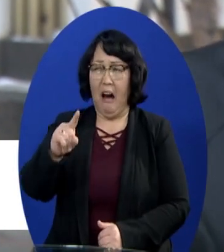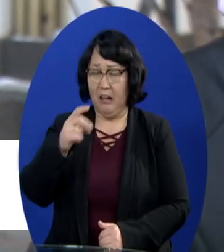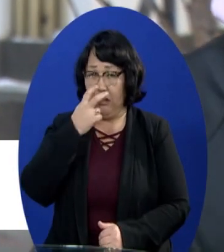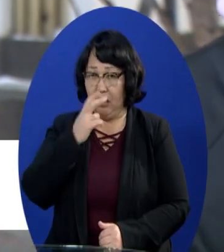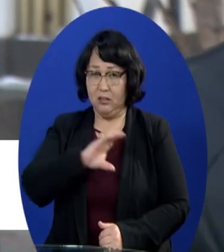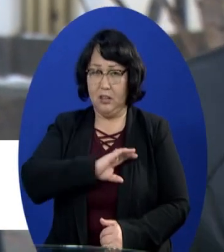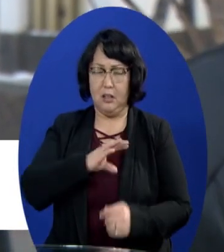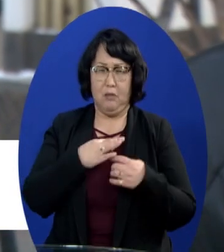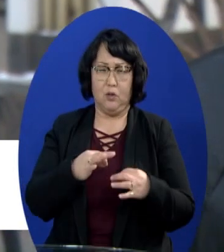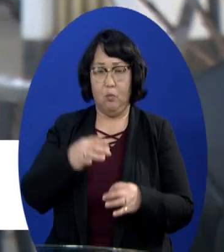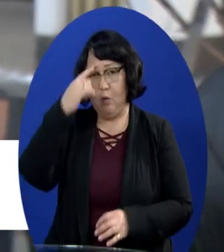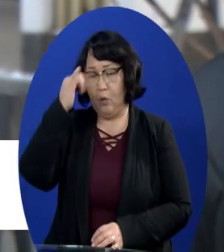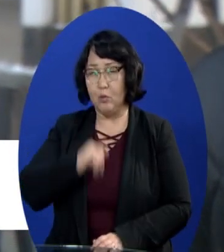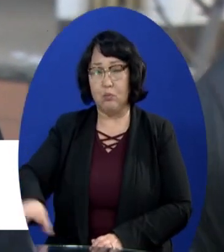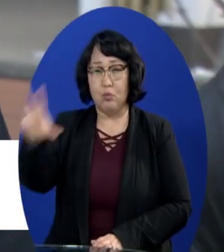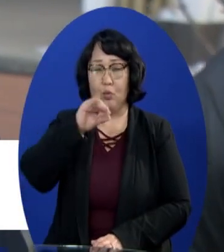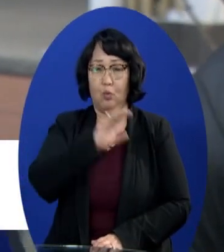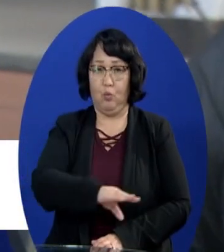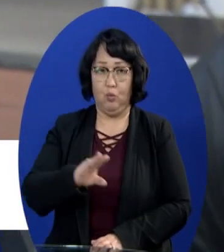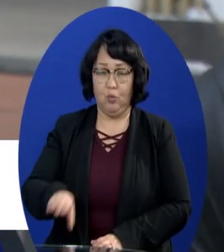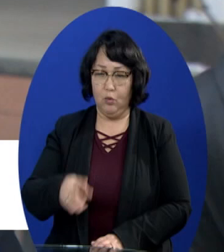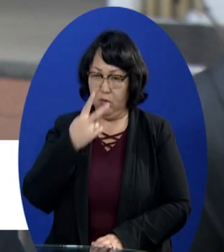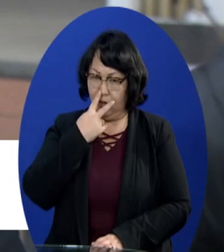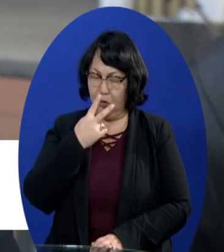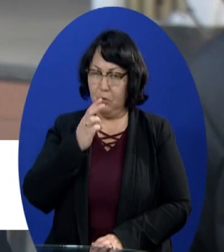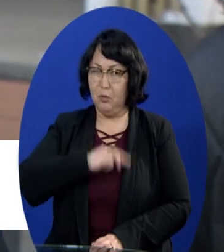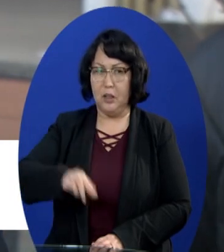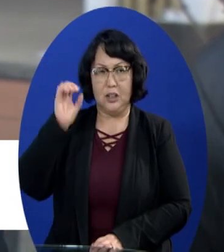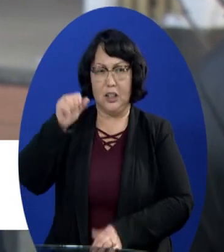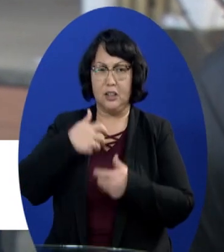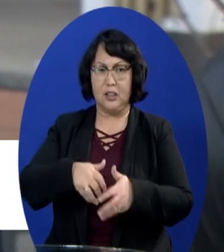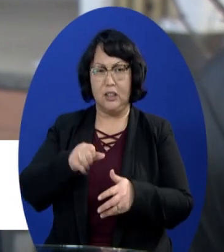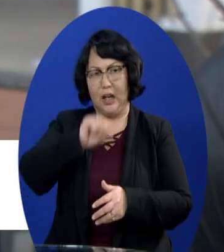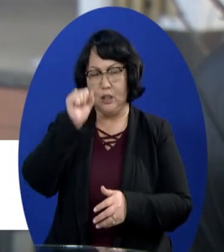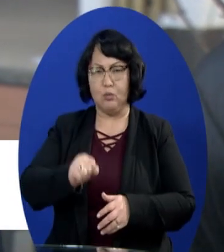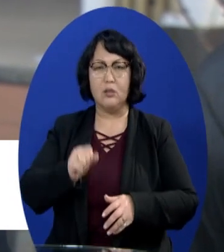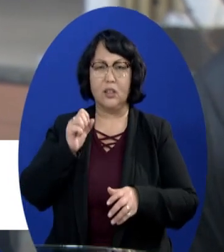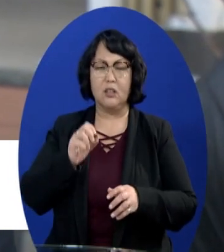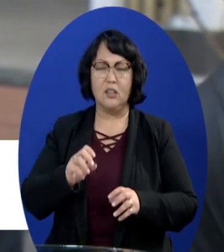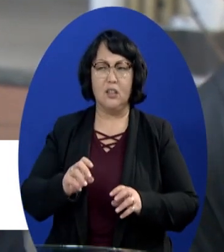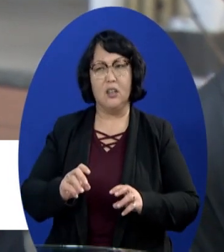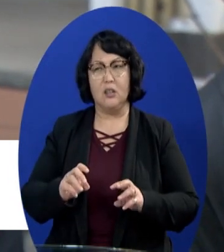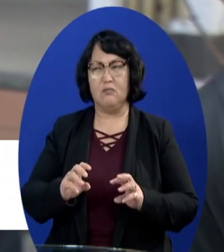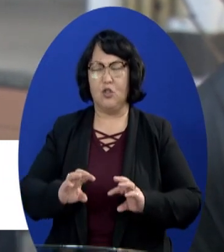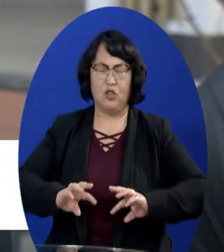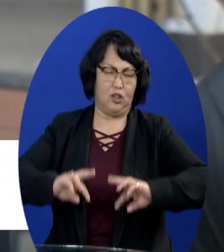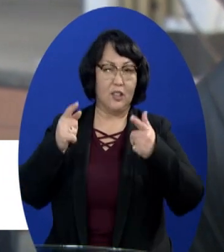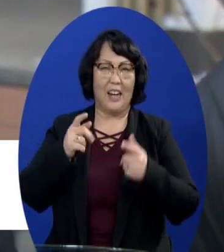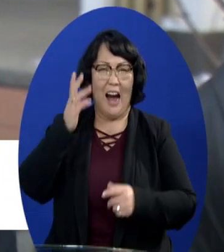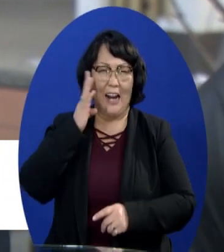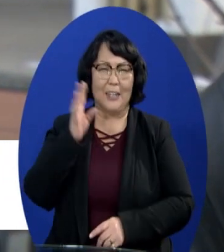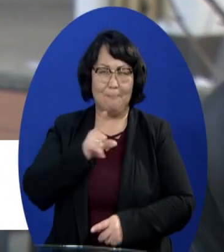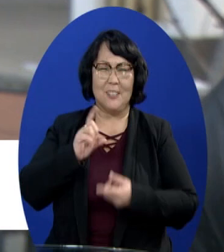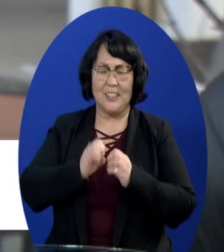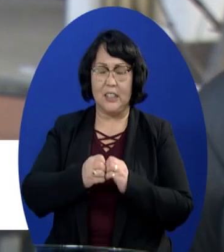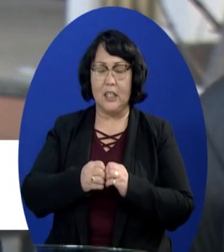асуудал дээр бол одоо бид бүхэн жагсаж одоо энэ асуудлыг бол цэгцлэх одоо энэ арга хэмжээ авах одоо энэ тал дээр бол үнэхээр